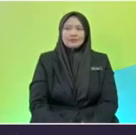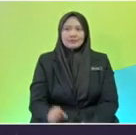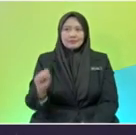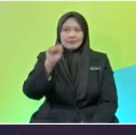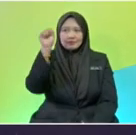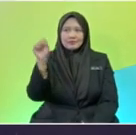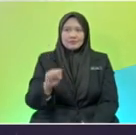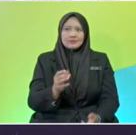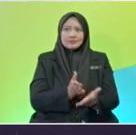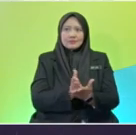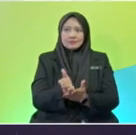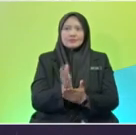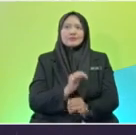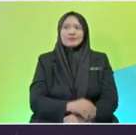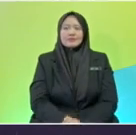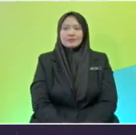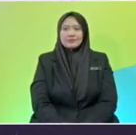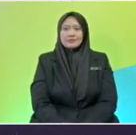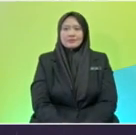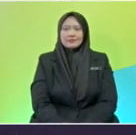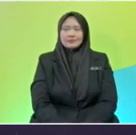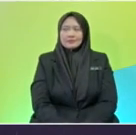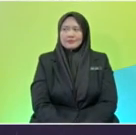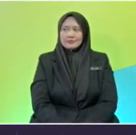kita pergi ke soalnya berikutnya